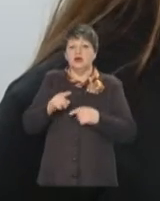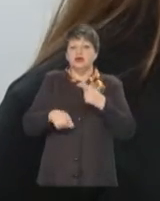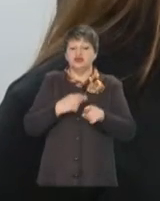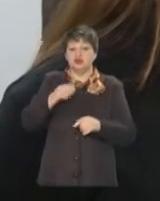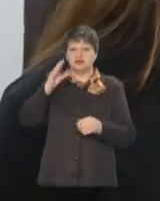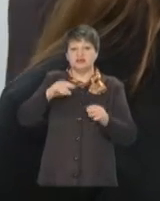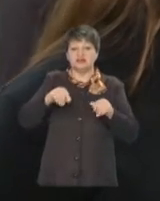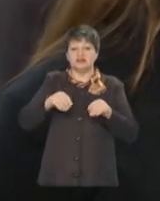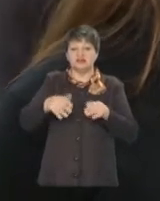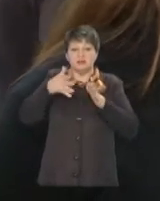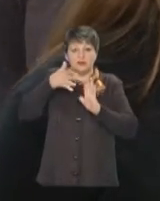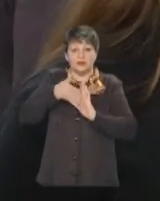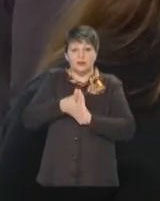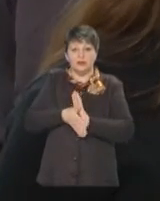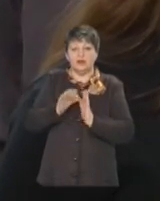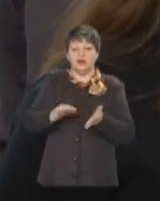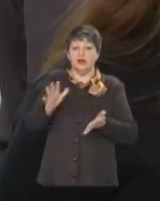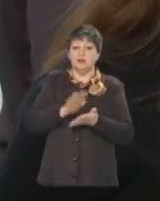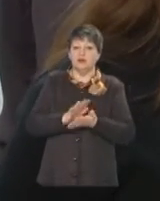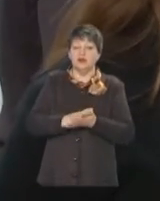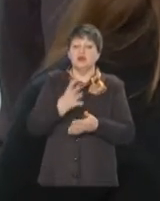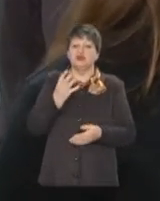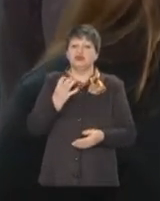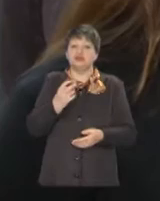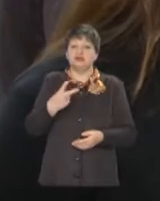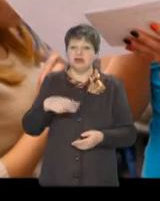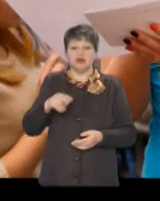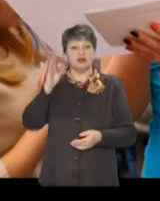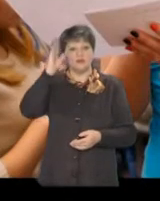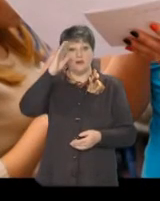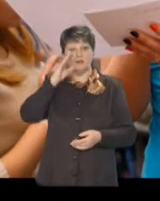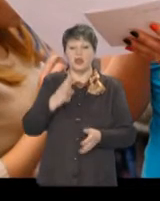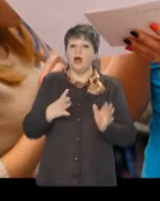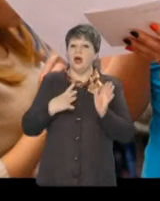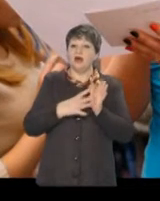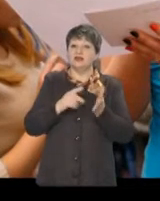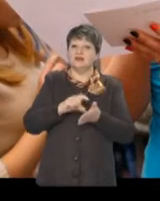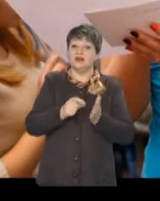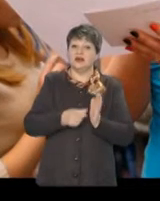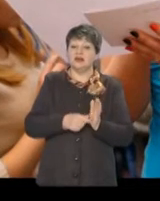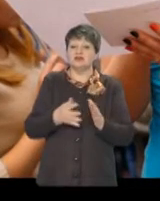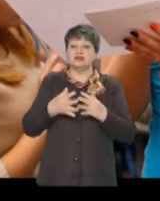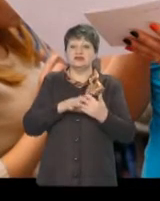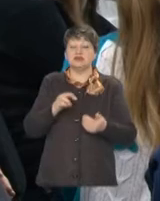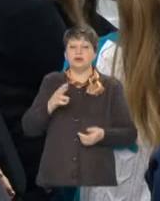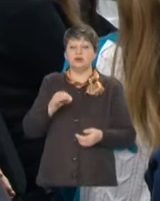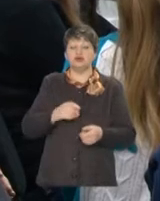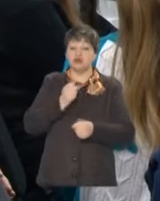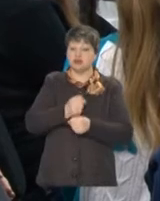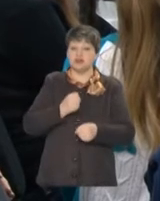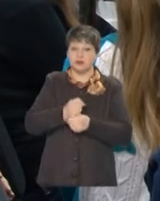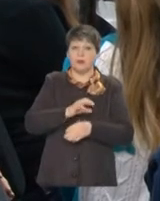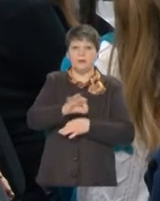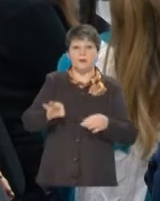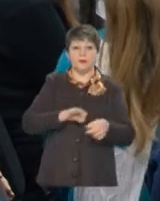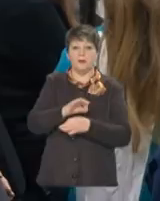ґрунт проходить, вона розкладається і забруднюється 400 літрів води. А от дев'ятикласник Едуард Руденко із села Мошне розробив проект,